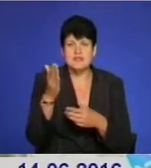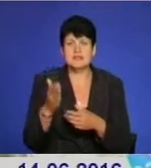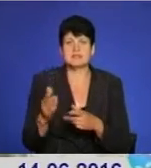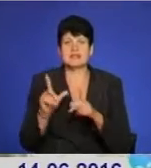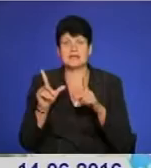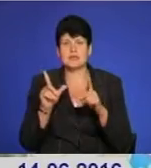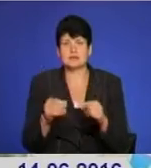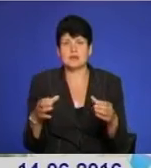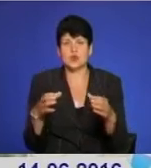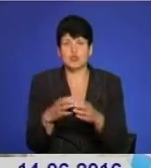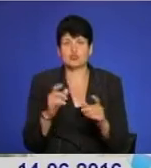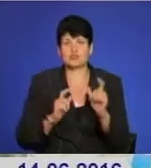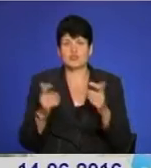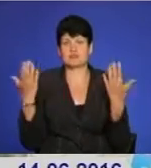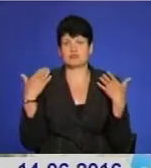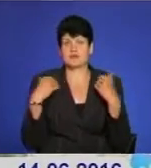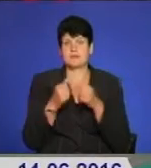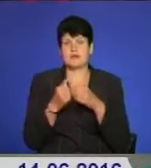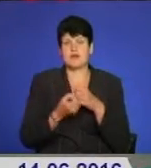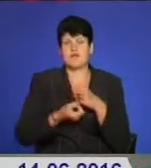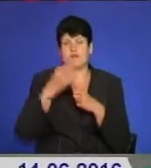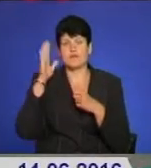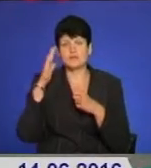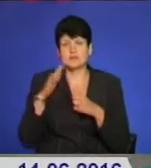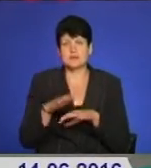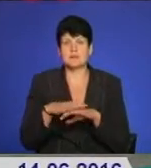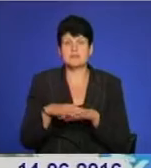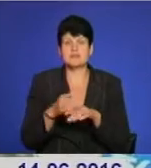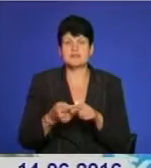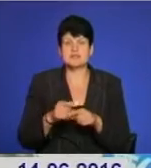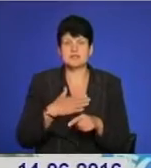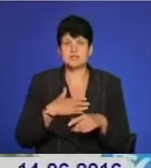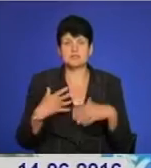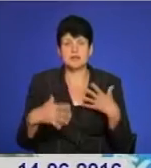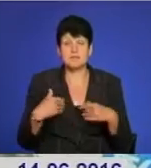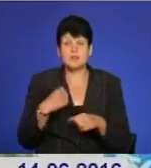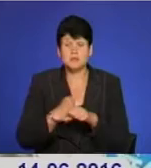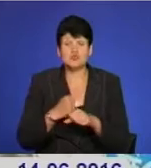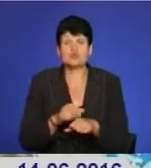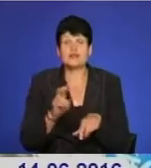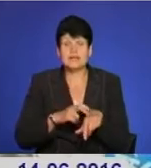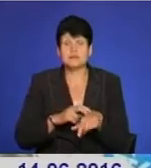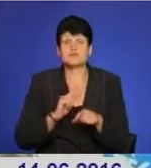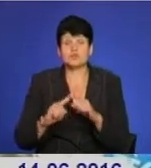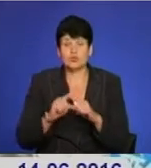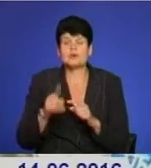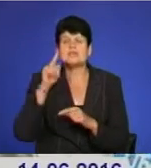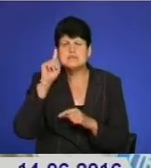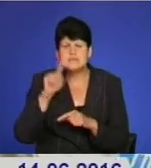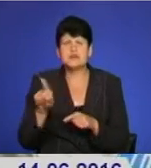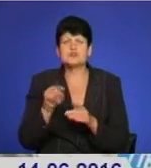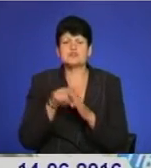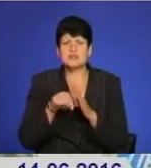і наїхав на групу студентів, які відпочивали біля фонтану. «Масовка» – це наша слабинка. Сама, працюючи лікарем швидкої, знаю, що таке працювати